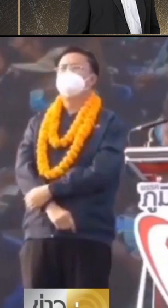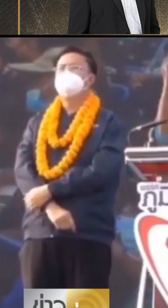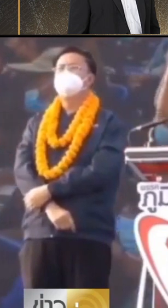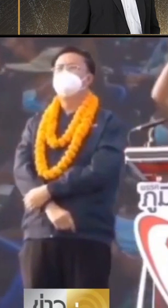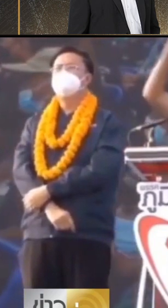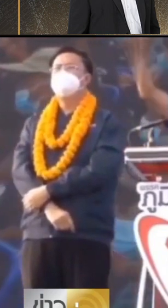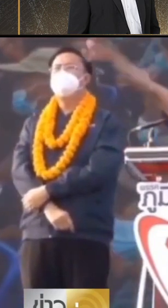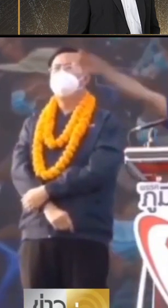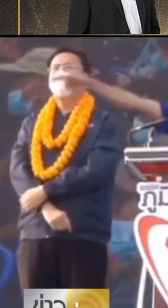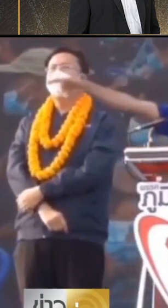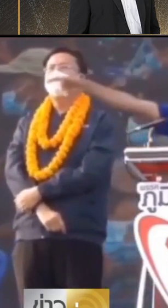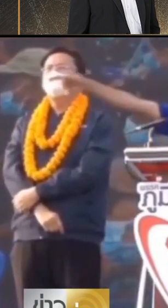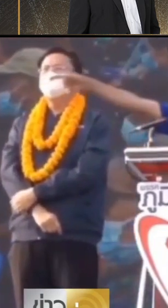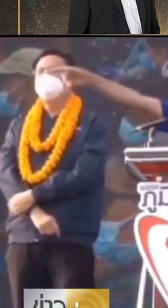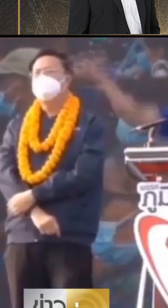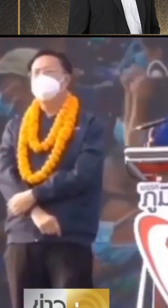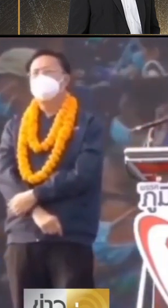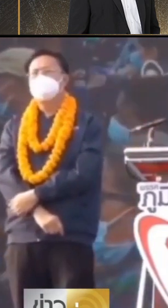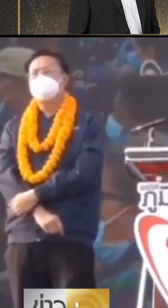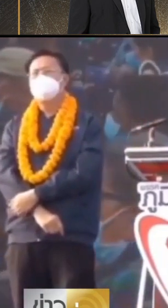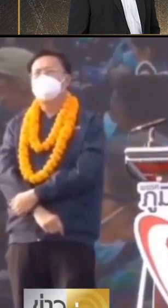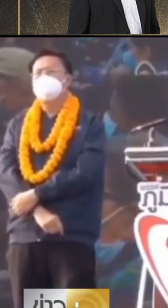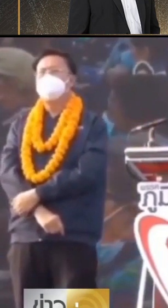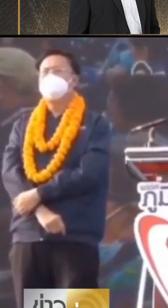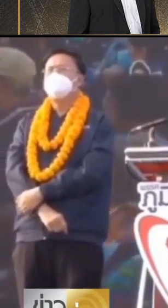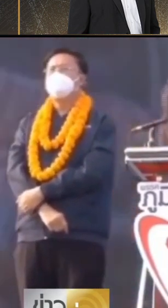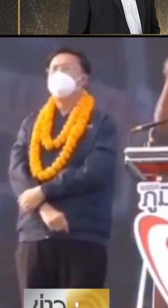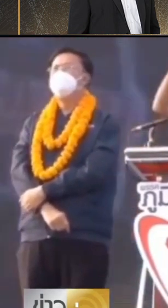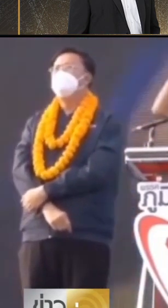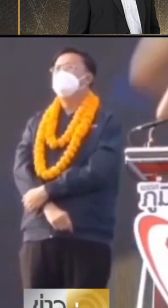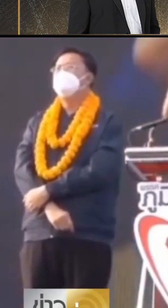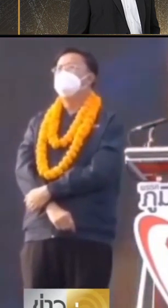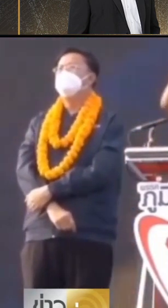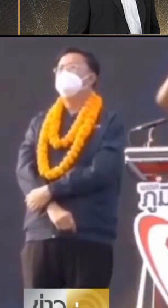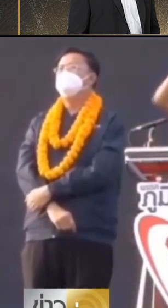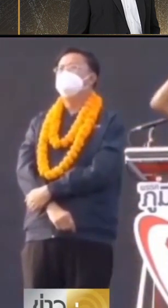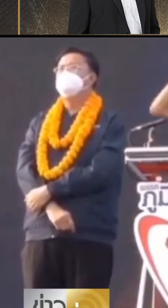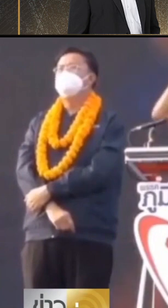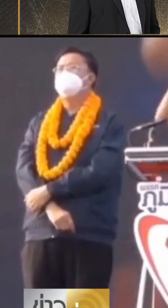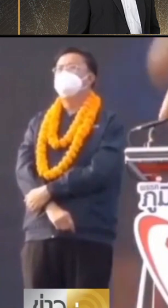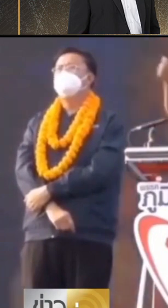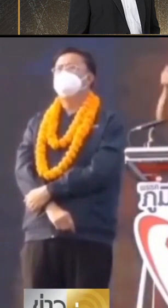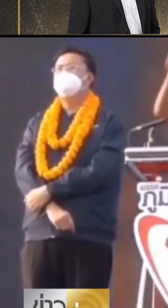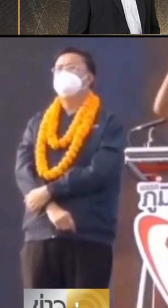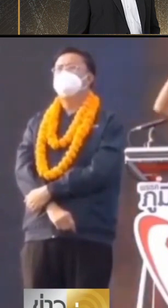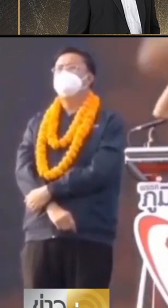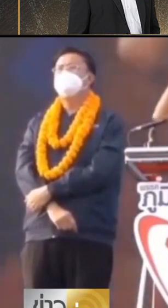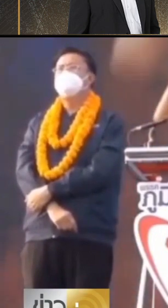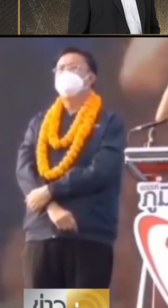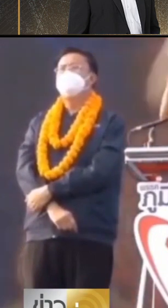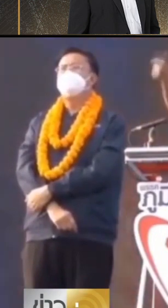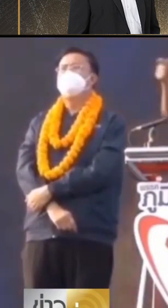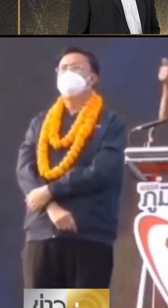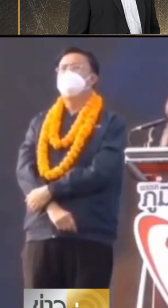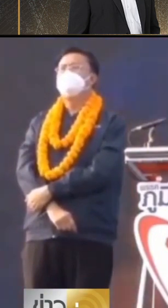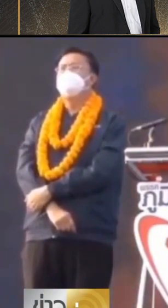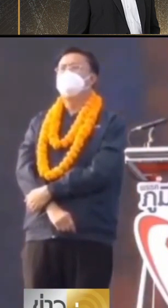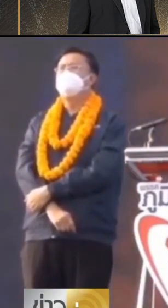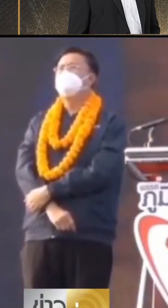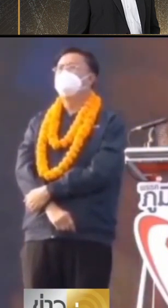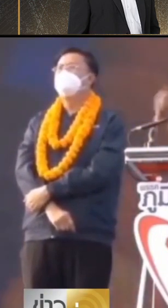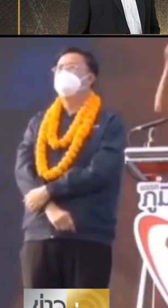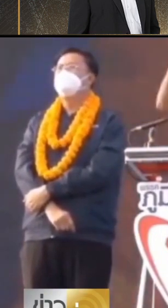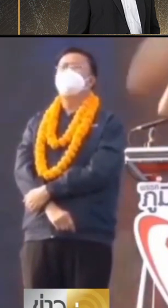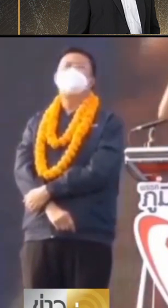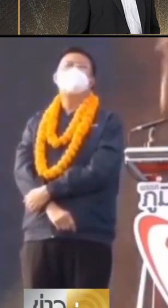ายหมื่นเนี่ยนะแต่ปรากฏว่าไปพูดบางช่วงบางตอนเนี่ยไปเหมือนกับด่าสสเพื่อไทยว่าไอ้โง่นะ